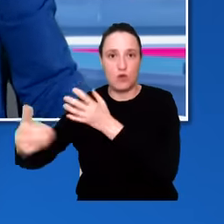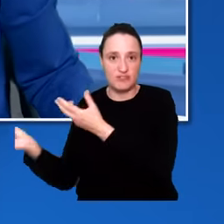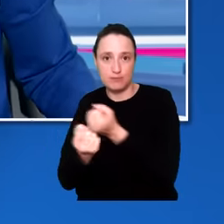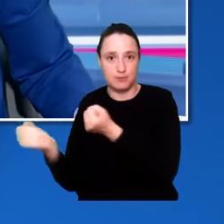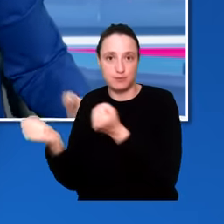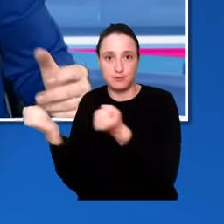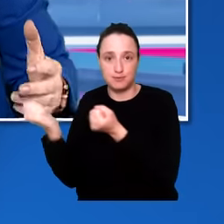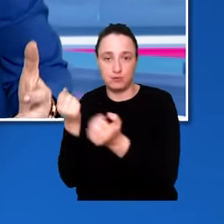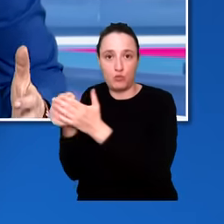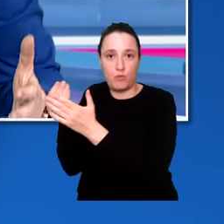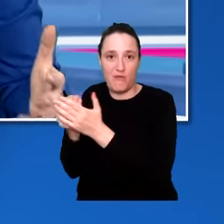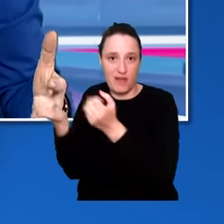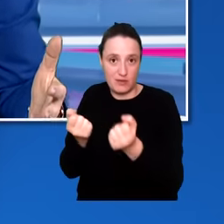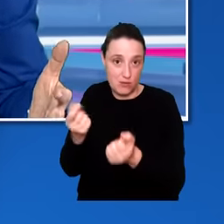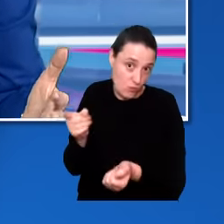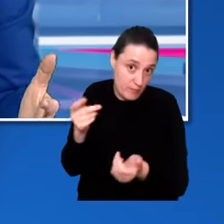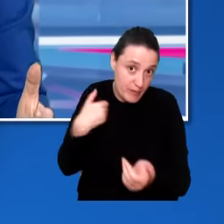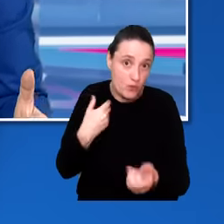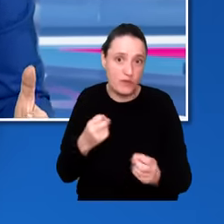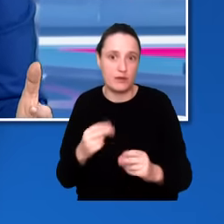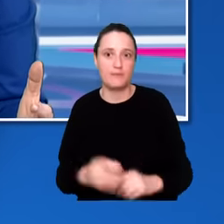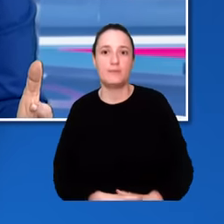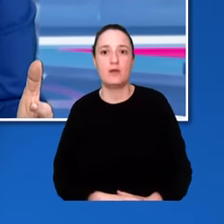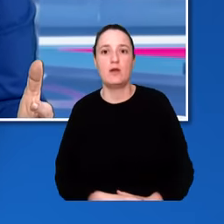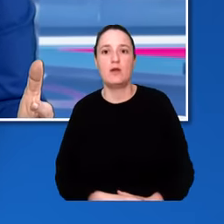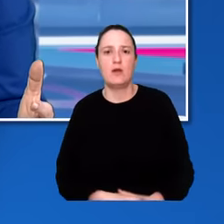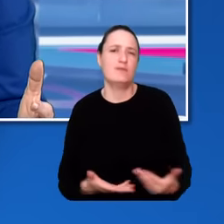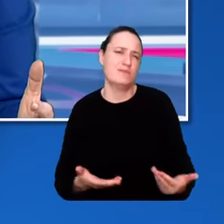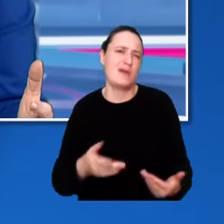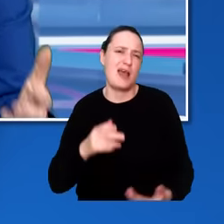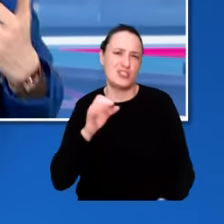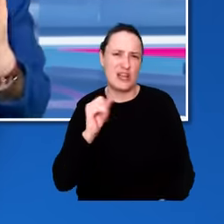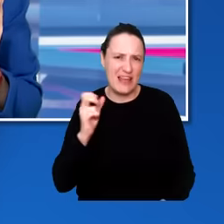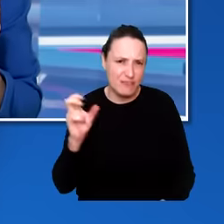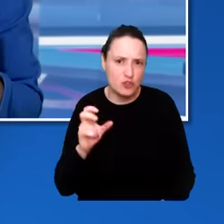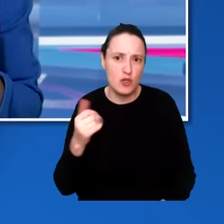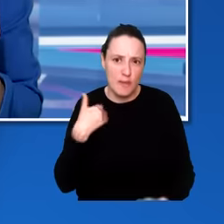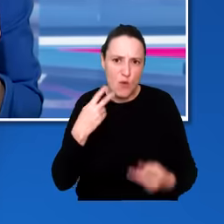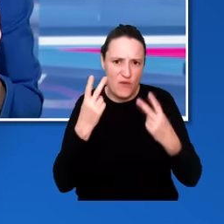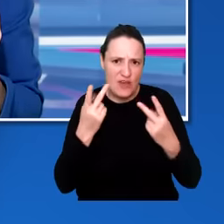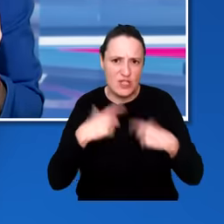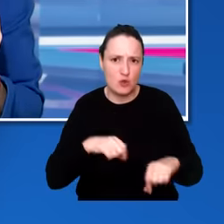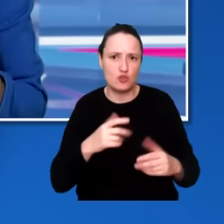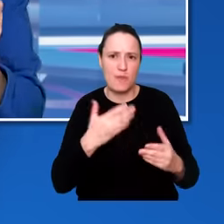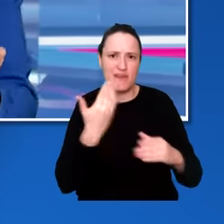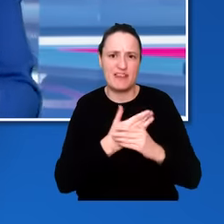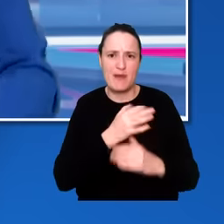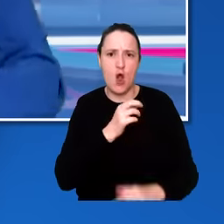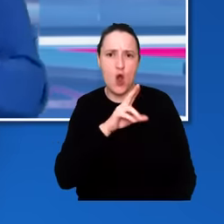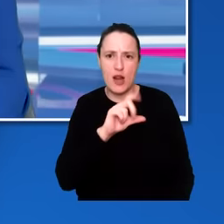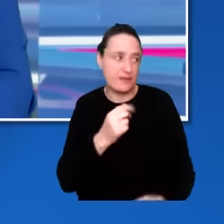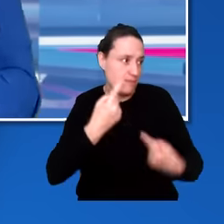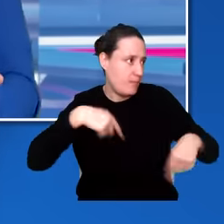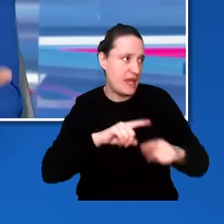niego kompromitujący. Że pan Sienkiewicz był taką ważną postacią przez całe lata w Orlenie, bo przecież opinia publiczna o tym nie wiedziała. Myśmy nie wiedzieli,